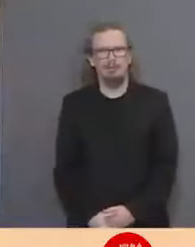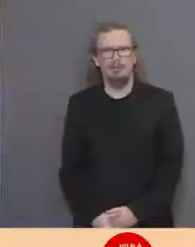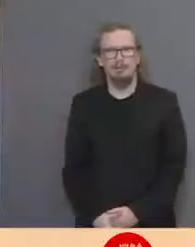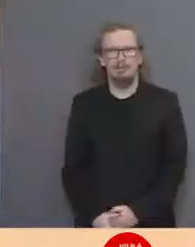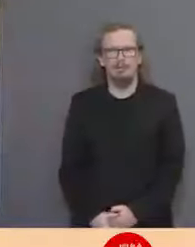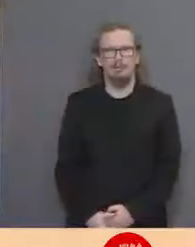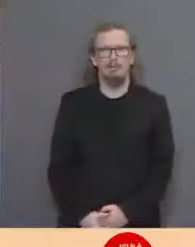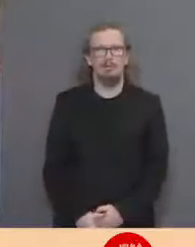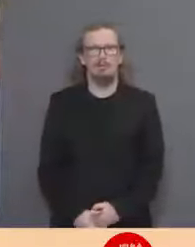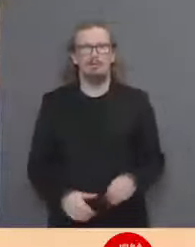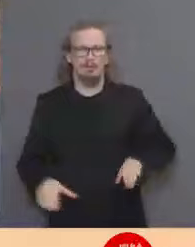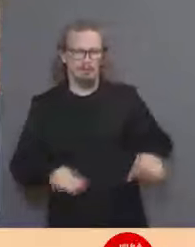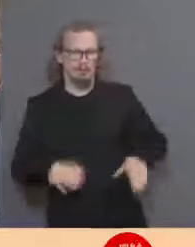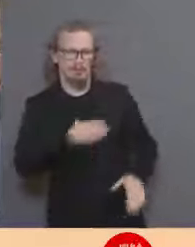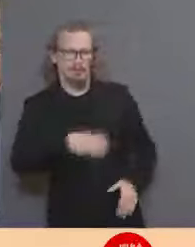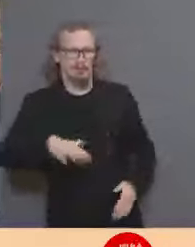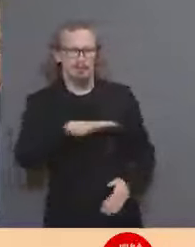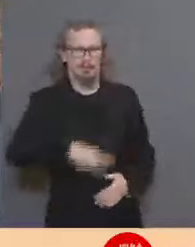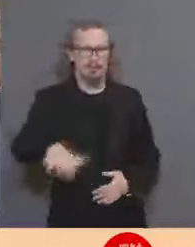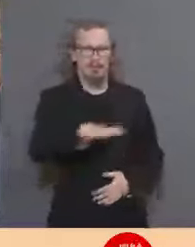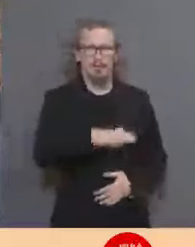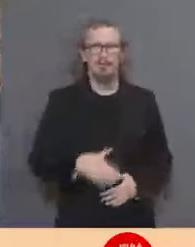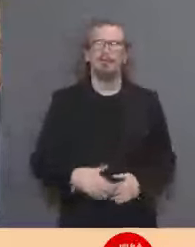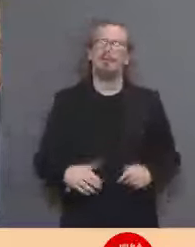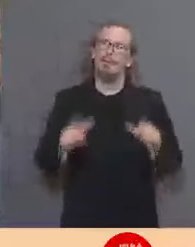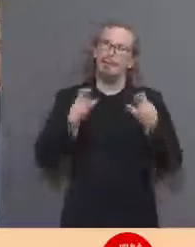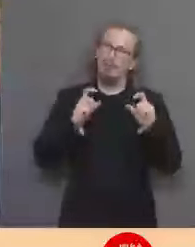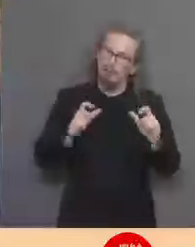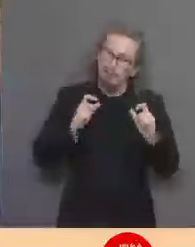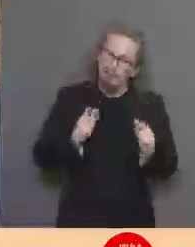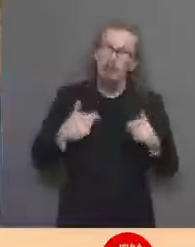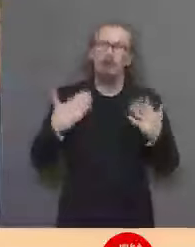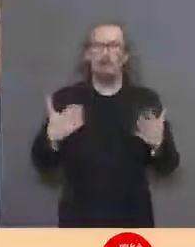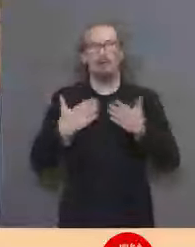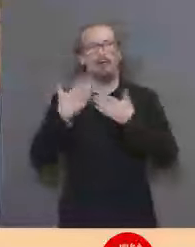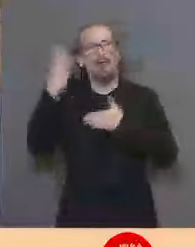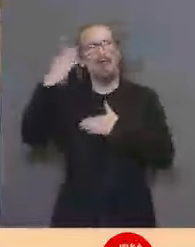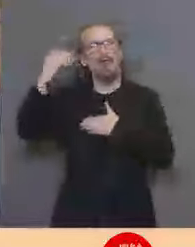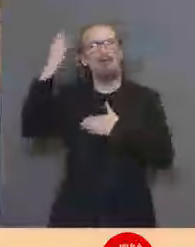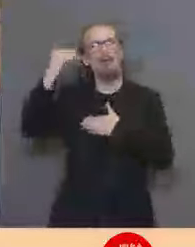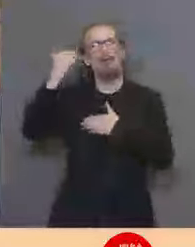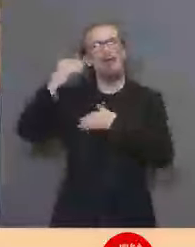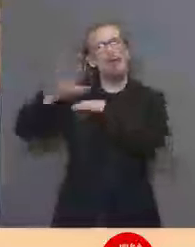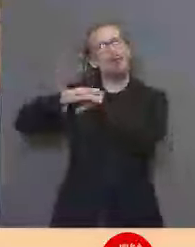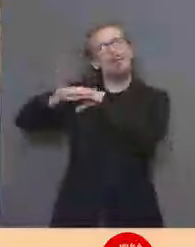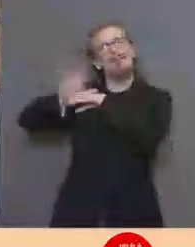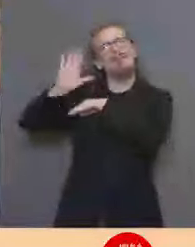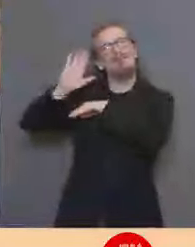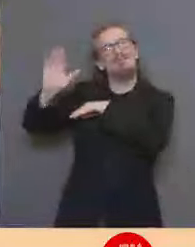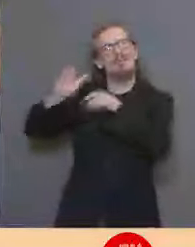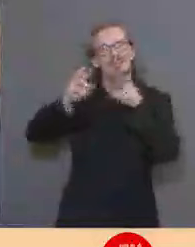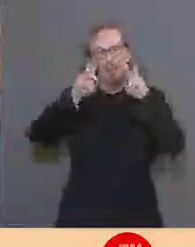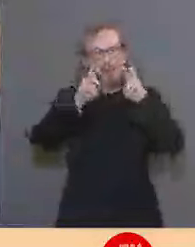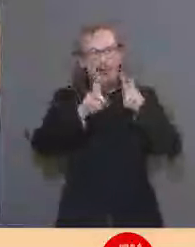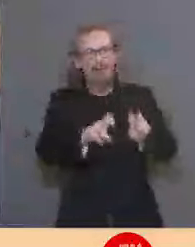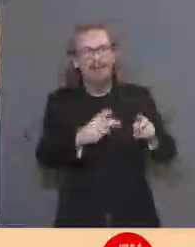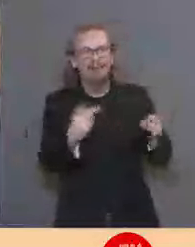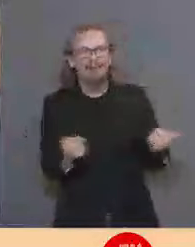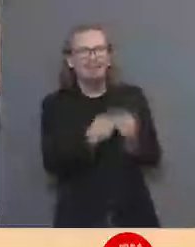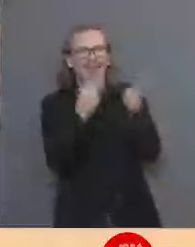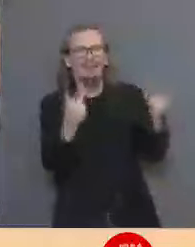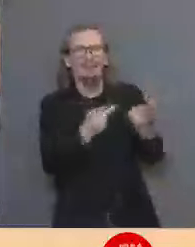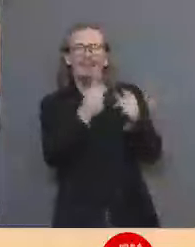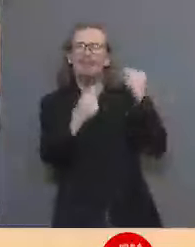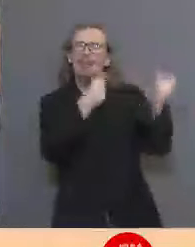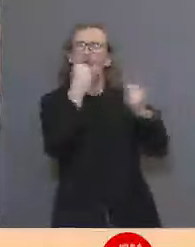Madame le maire, chers collègues, heureuse initiative que celle des étudiants politologues d'enquêter sur la vie du Jardin des Plantes et les